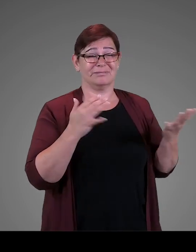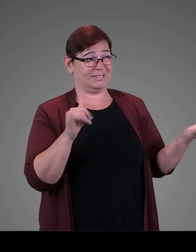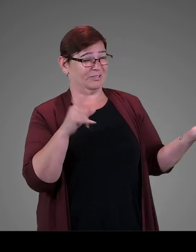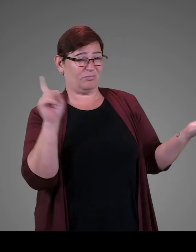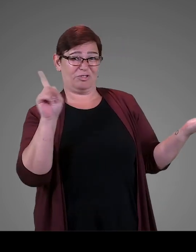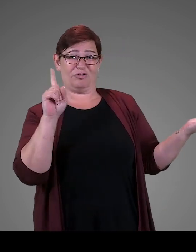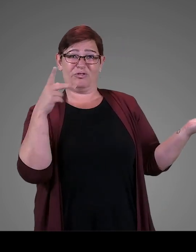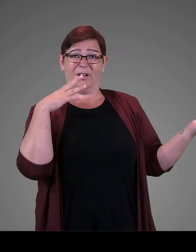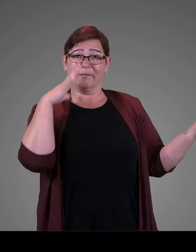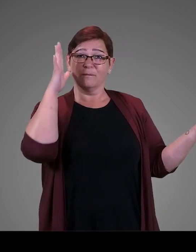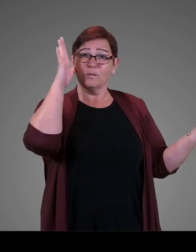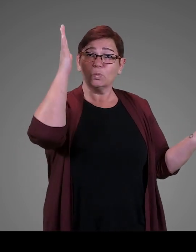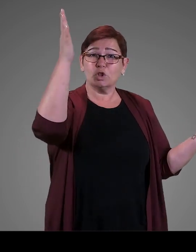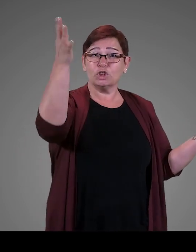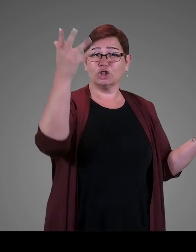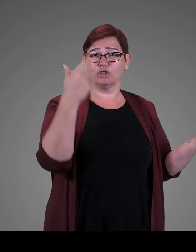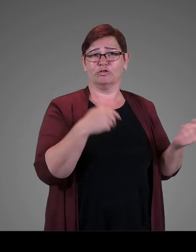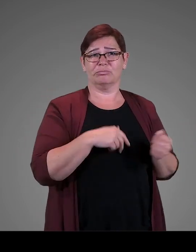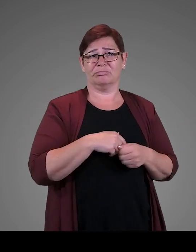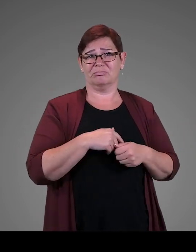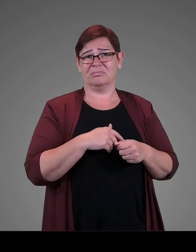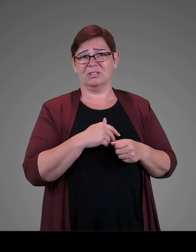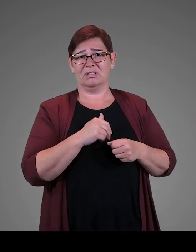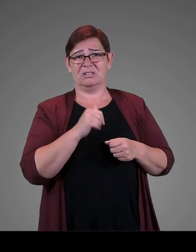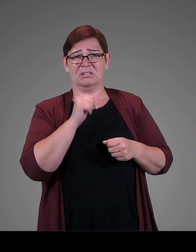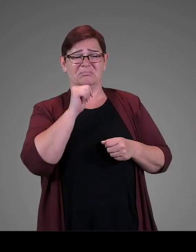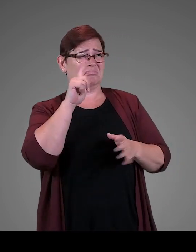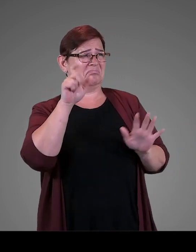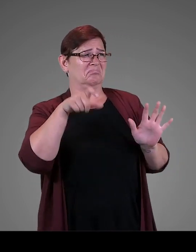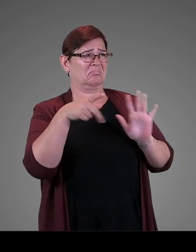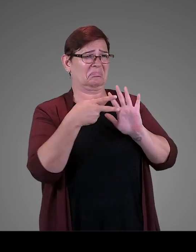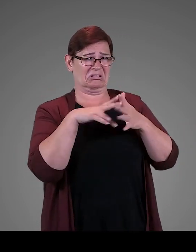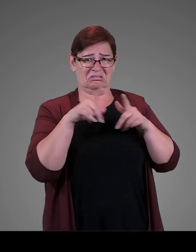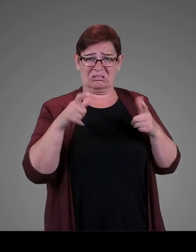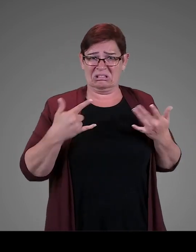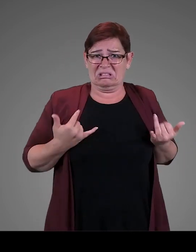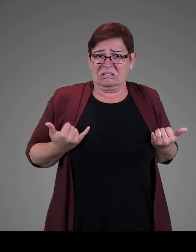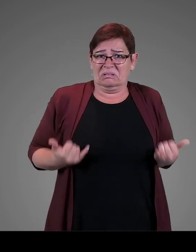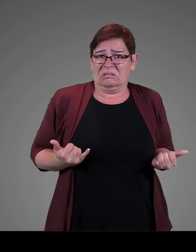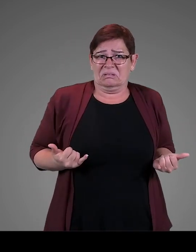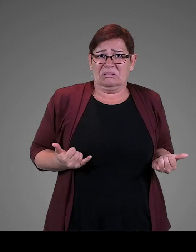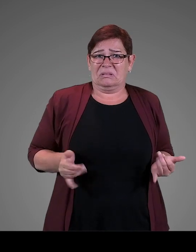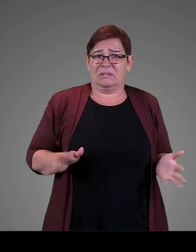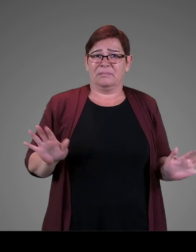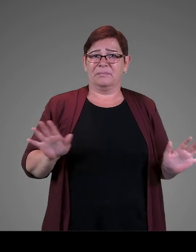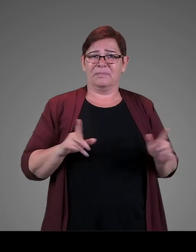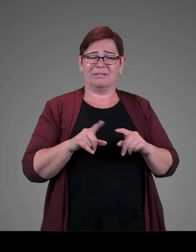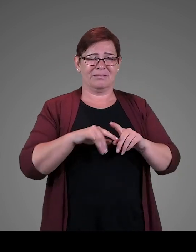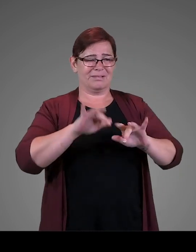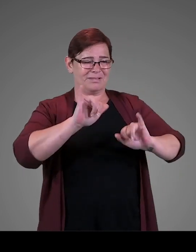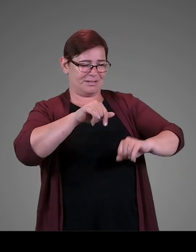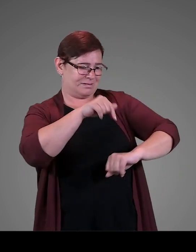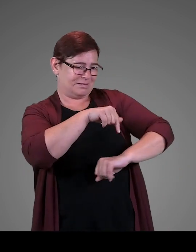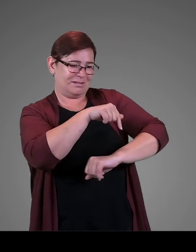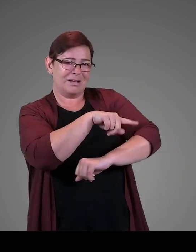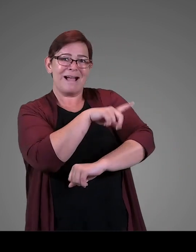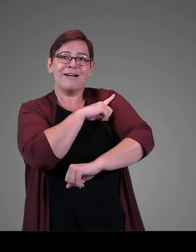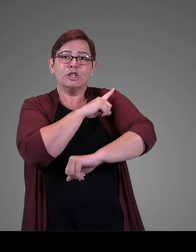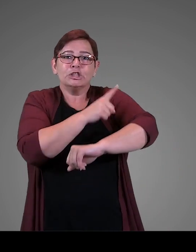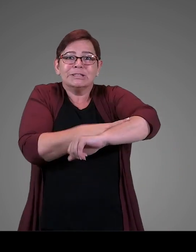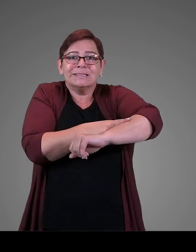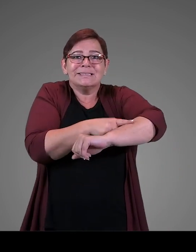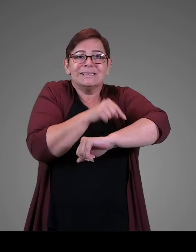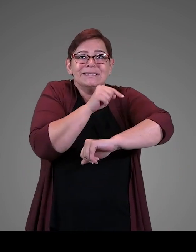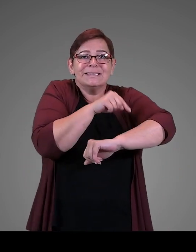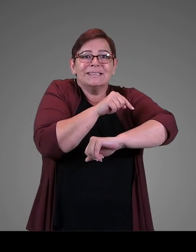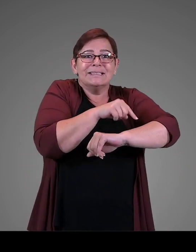ben c'est là où je la vois, la futurité. C'est pas nécessairement de pas vivre le présent, mais c'est de pouvoir dire